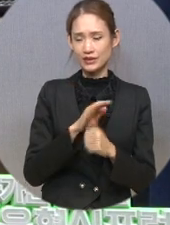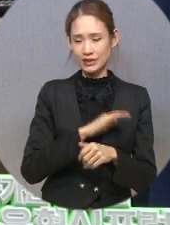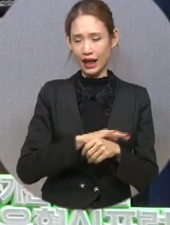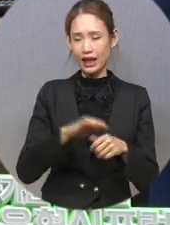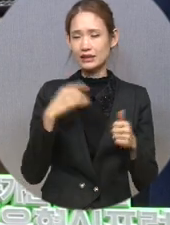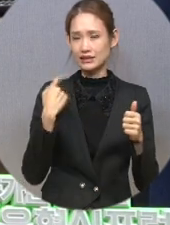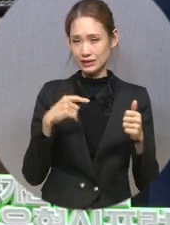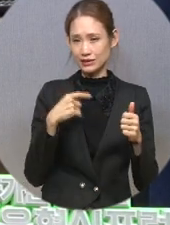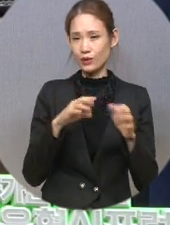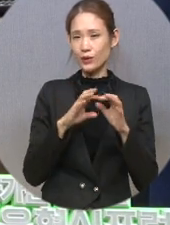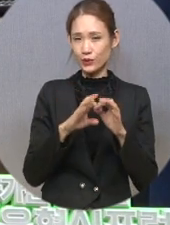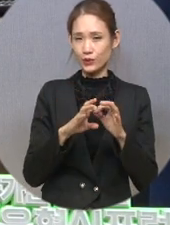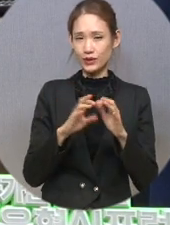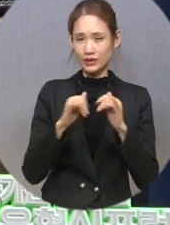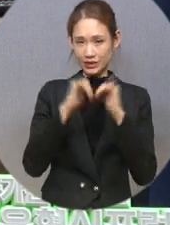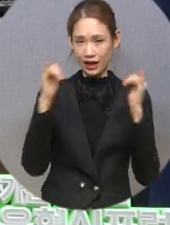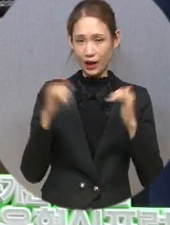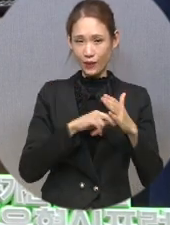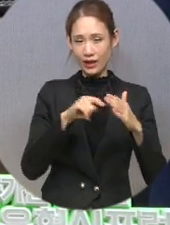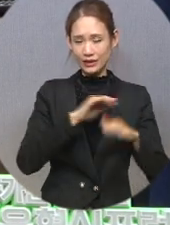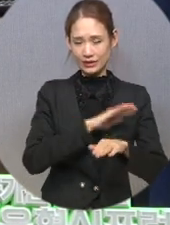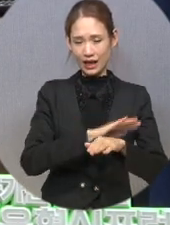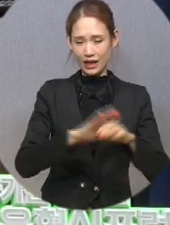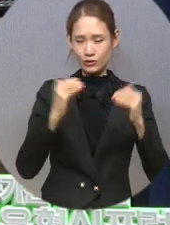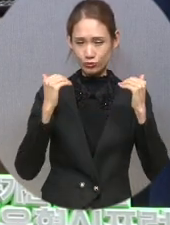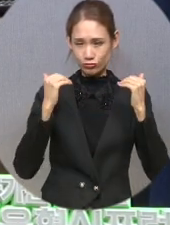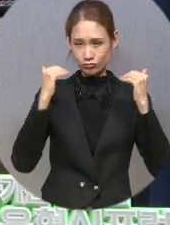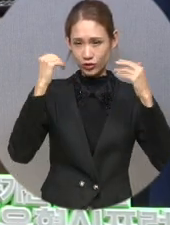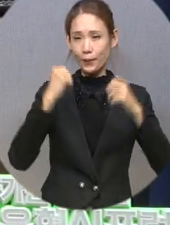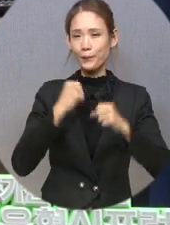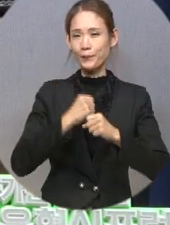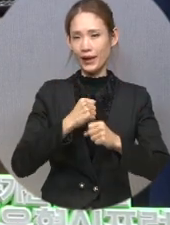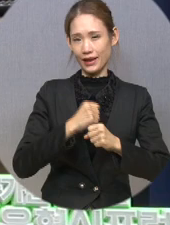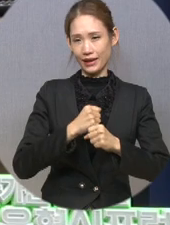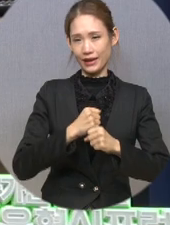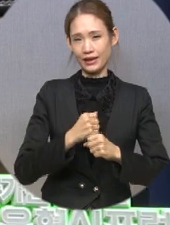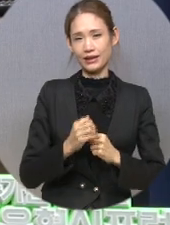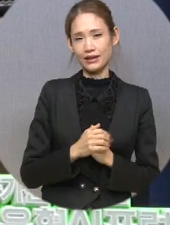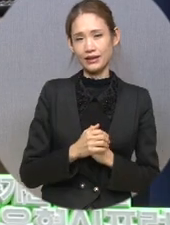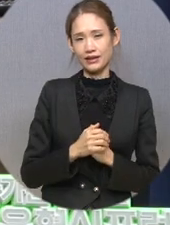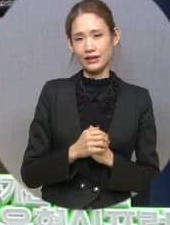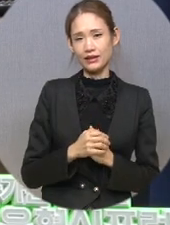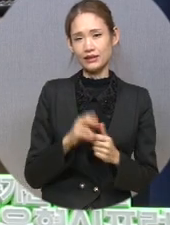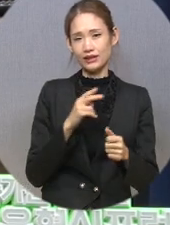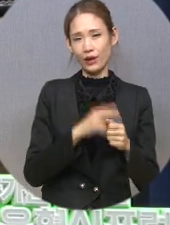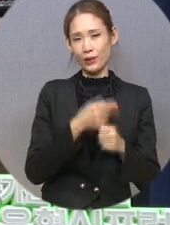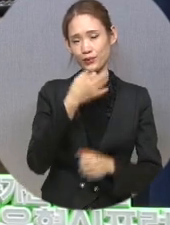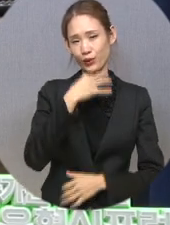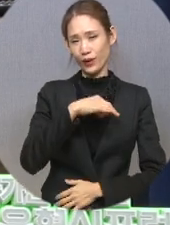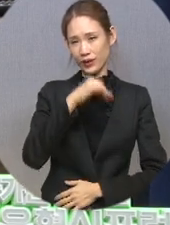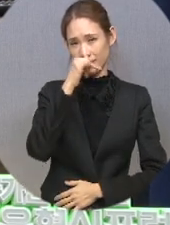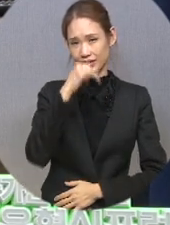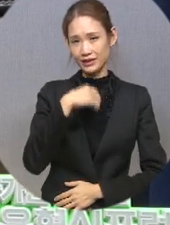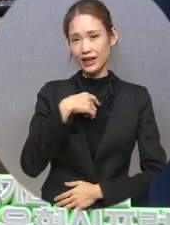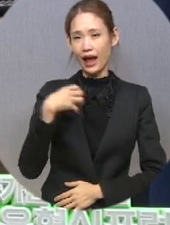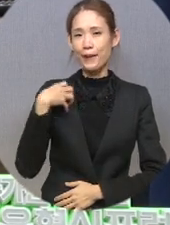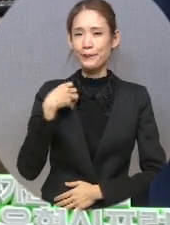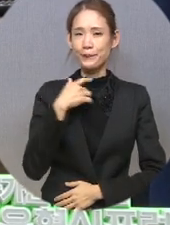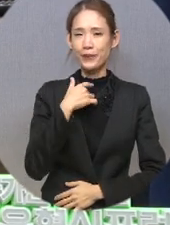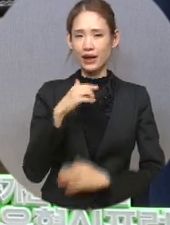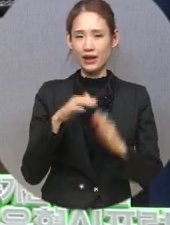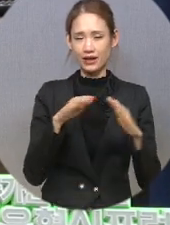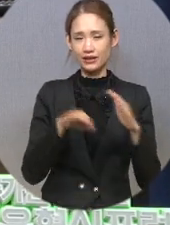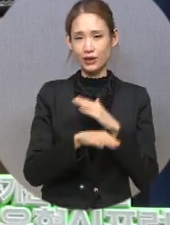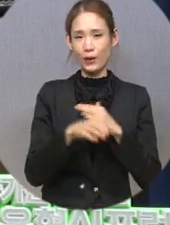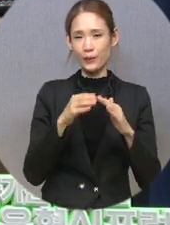사회의 어떤 어엿한 구성원으로 성장시키는 거 그게 선생님들의 보람이고 또 제가 했던 가정 방문의